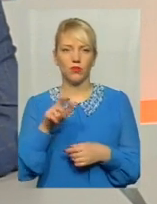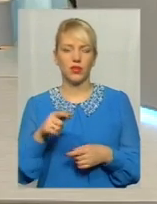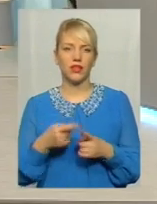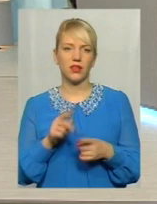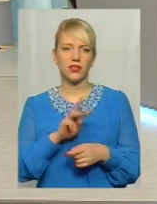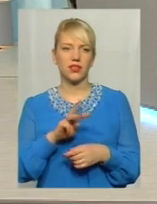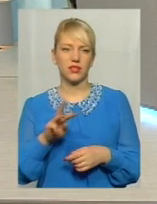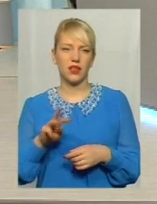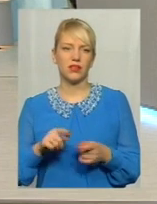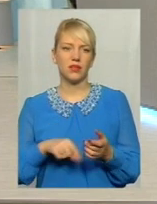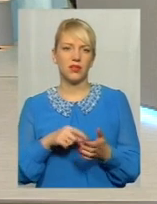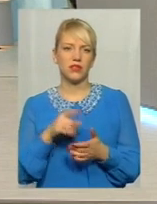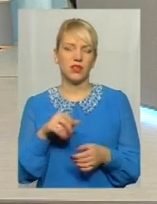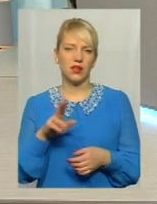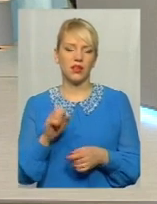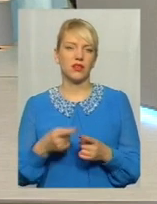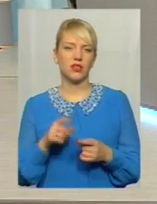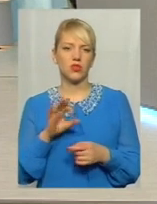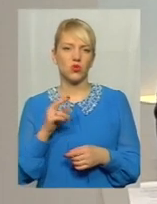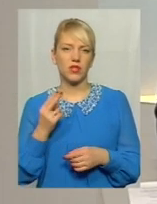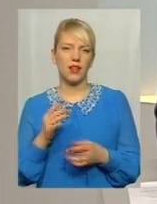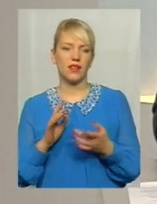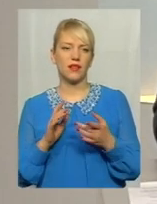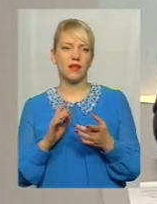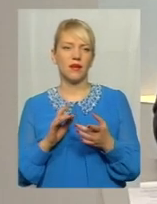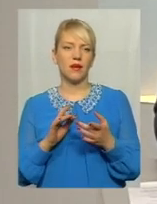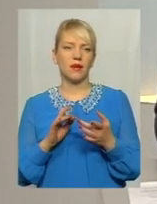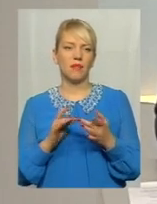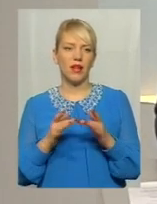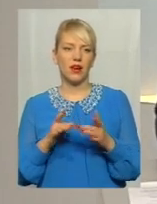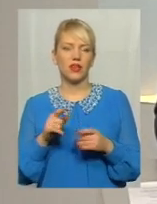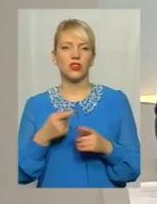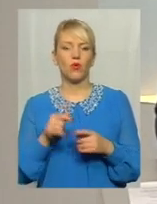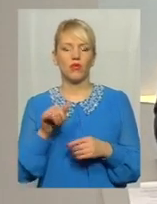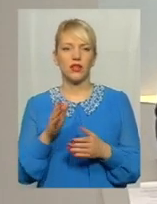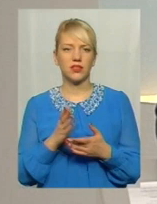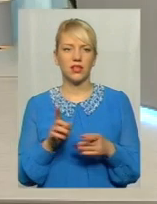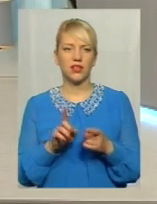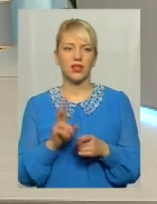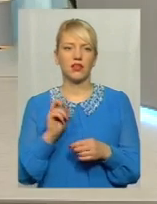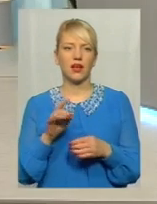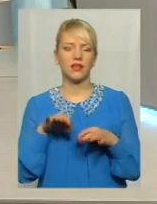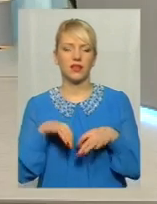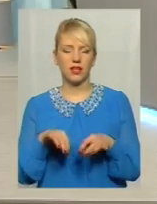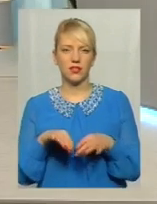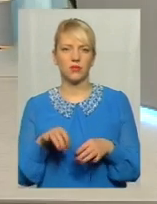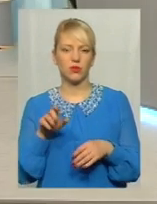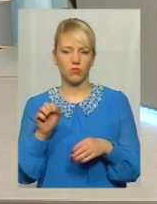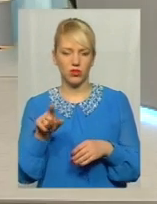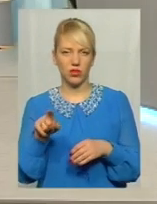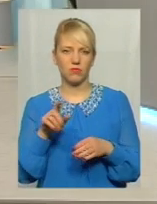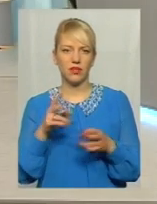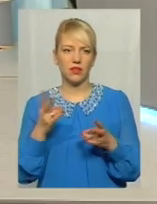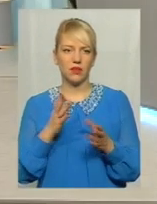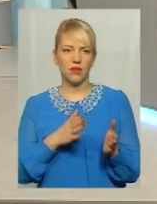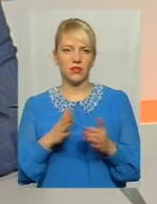і соціальні мережі. Але ж у вас є такий гарний інструмент, як сам транспорт. Чи можливо так, там налагодити? І сам